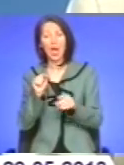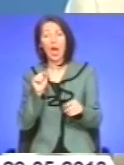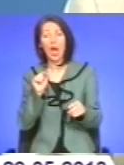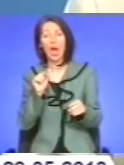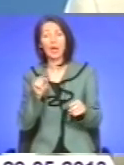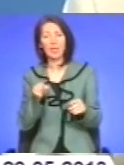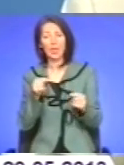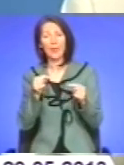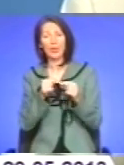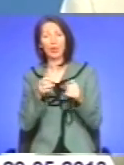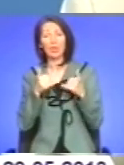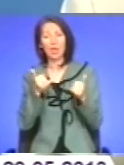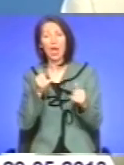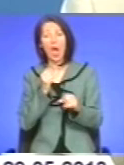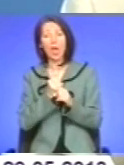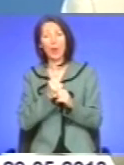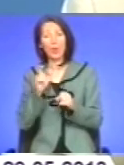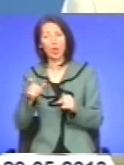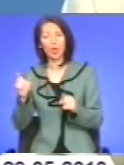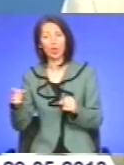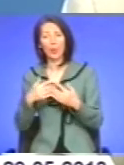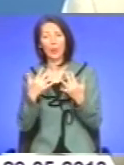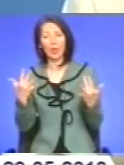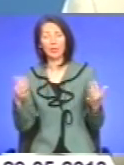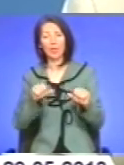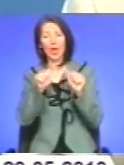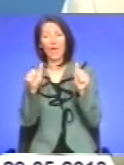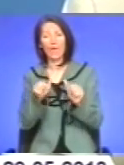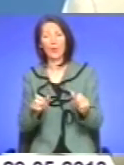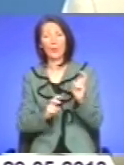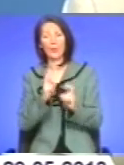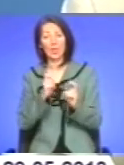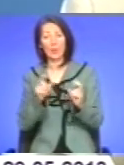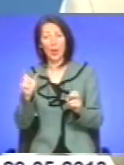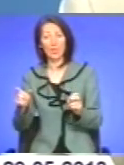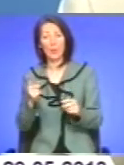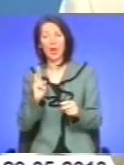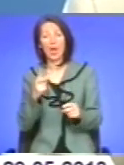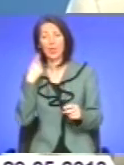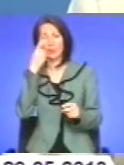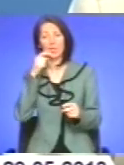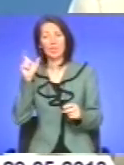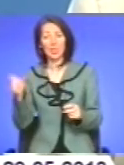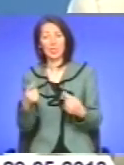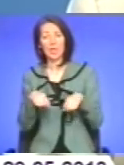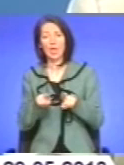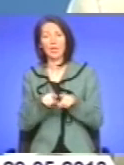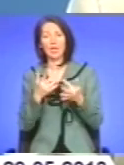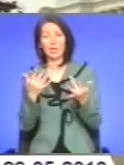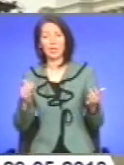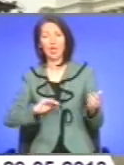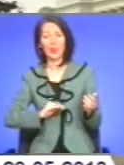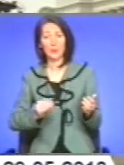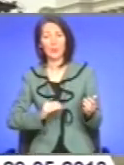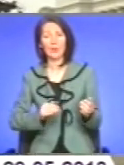для работающих по разным формам предпринимателей, как физические лица, так и разбиты на разные категории.